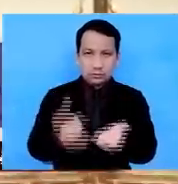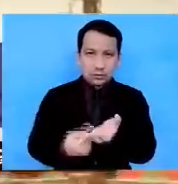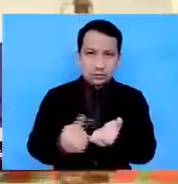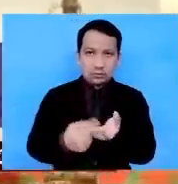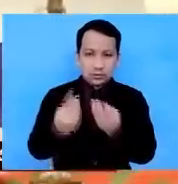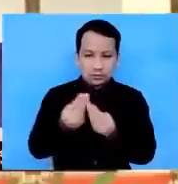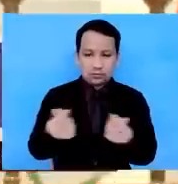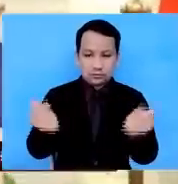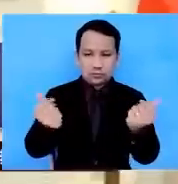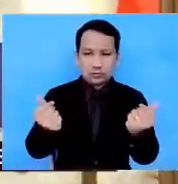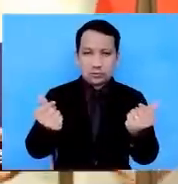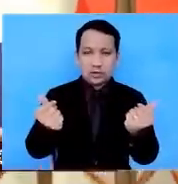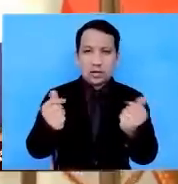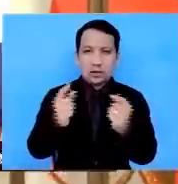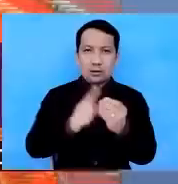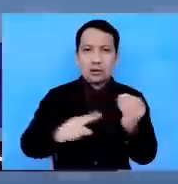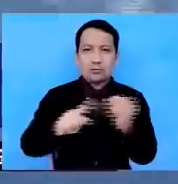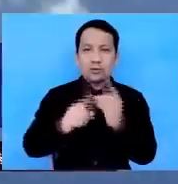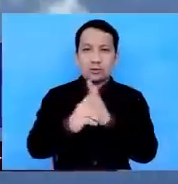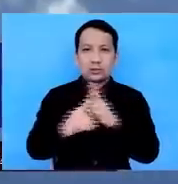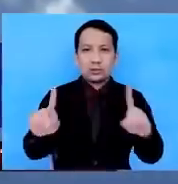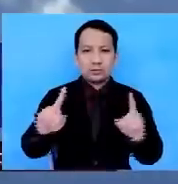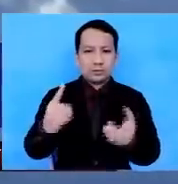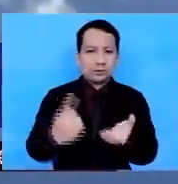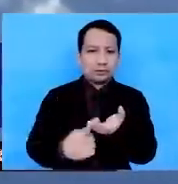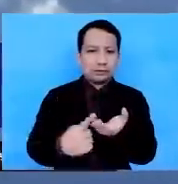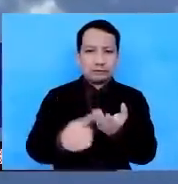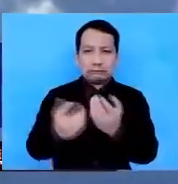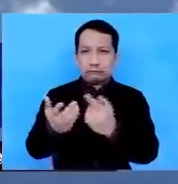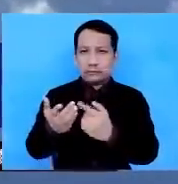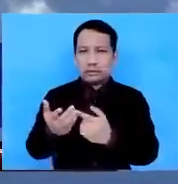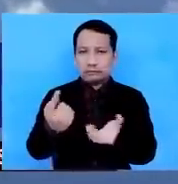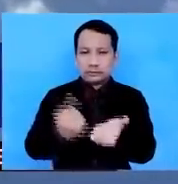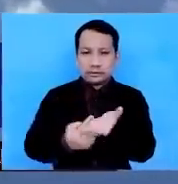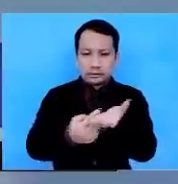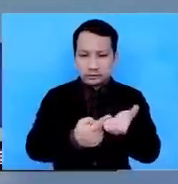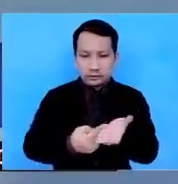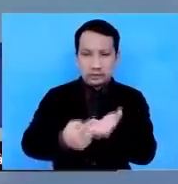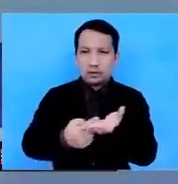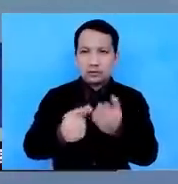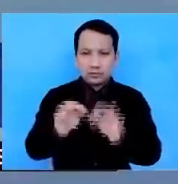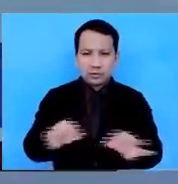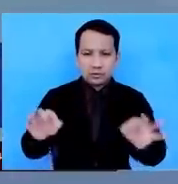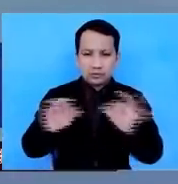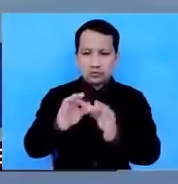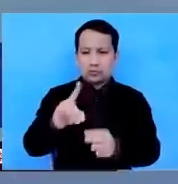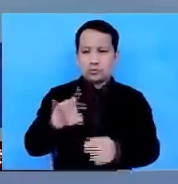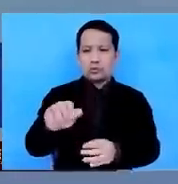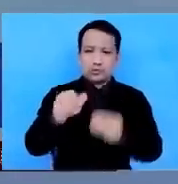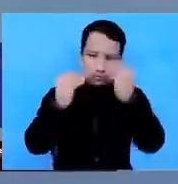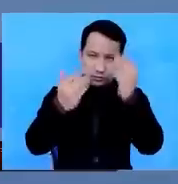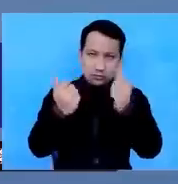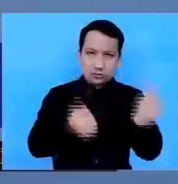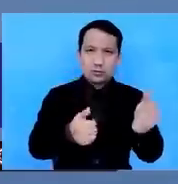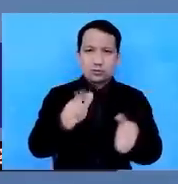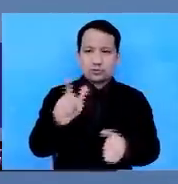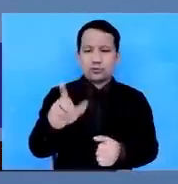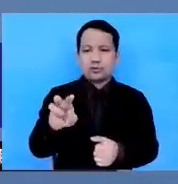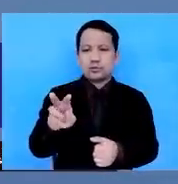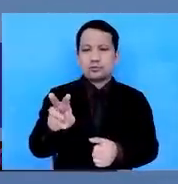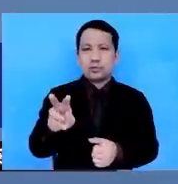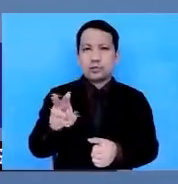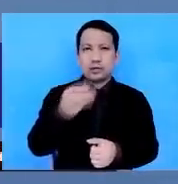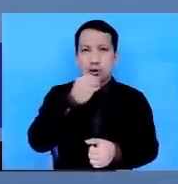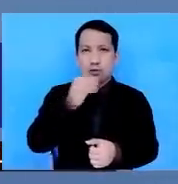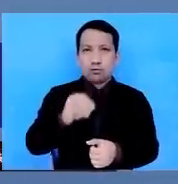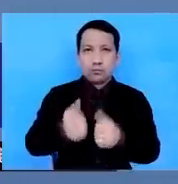pamamagitan ng diplomasya at dialogo. Iginiit din ng DFA na dapat sundin ng China ang 2016 arbitral ruling